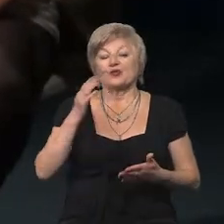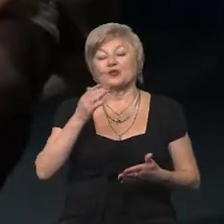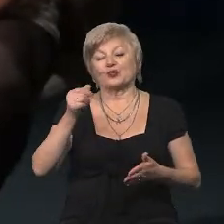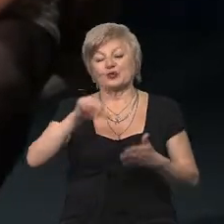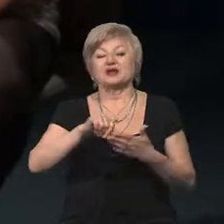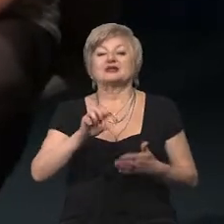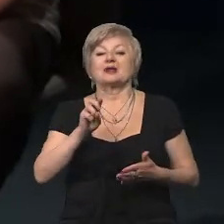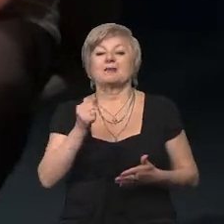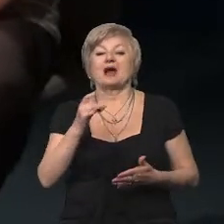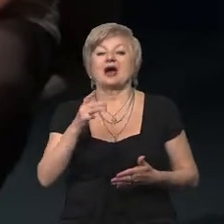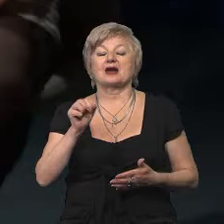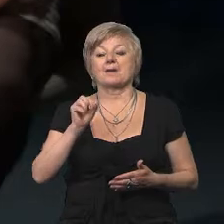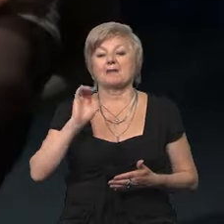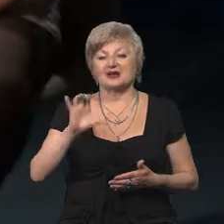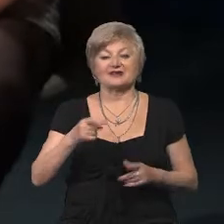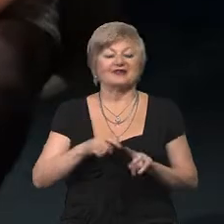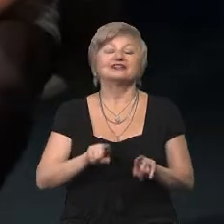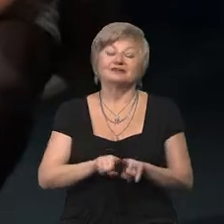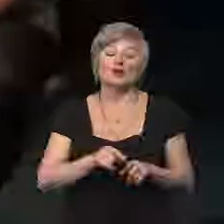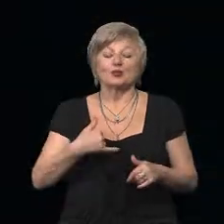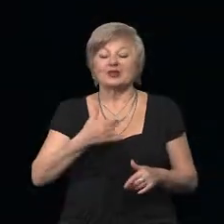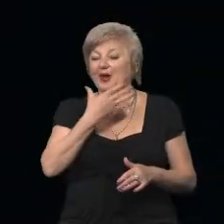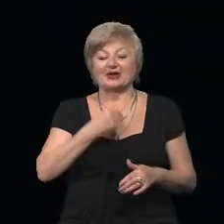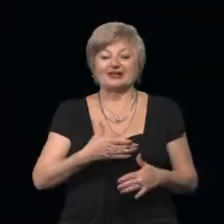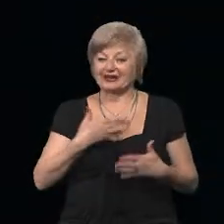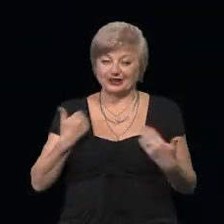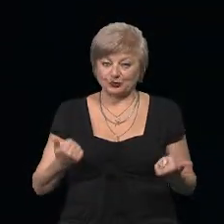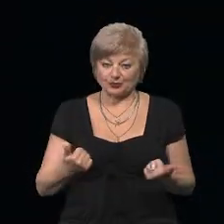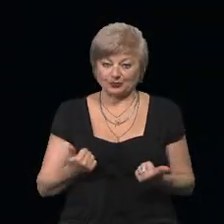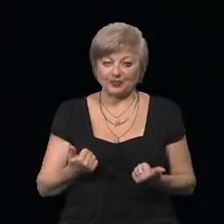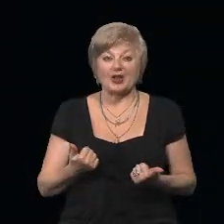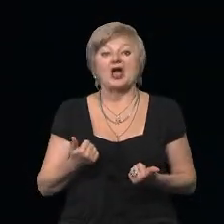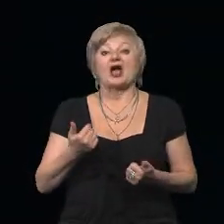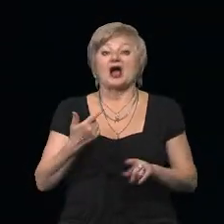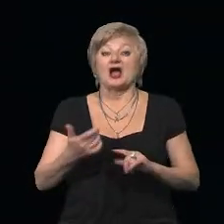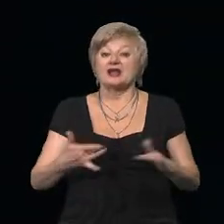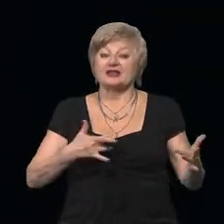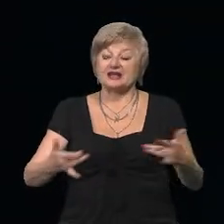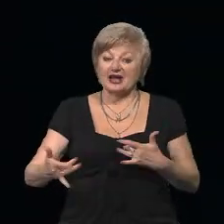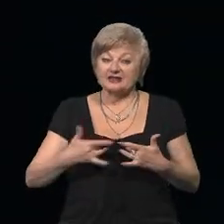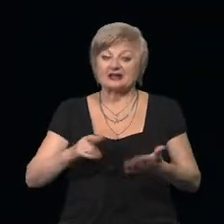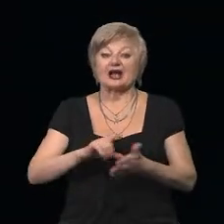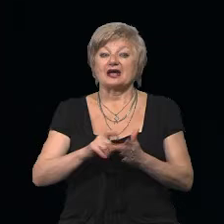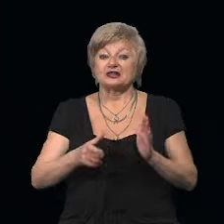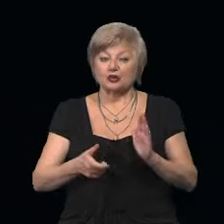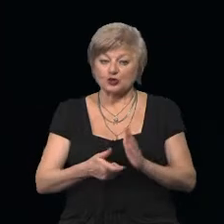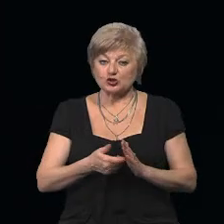плечі і нет кукол. Ну, дивись, театральна студія